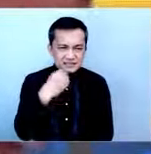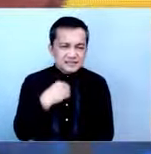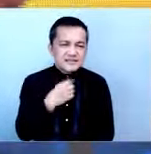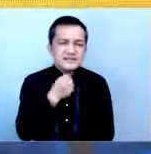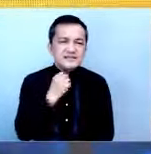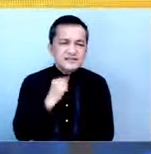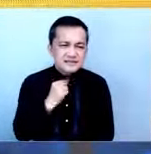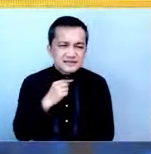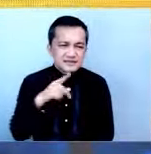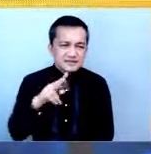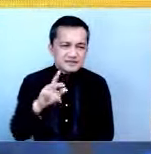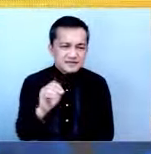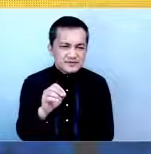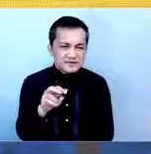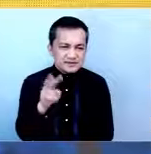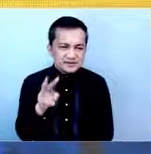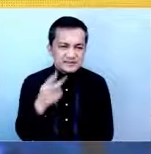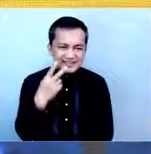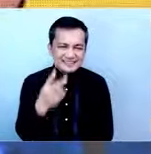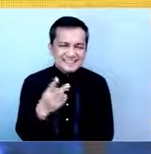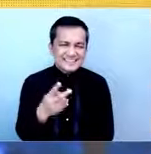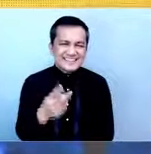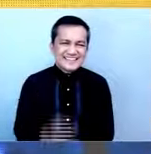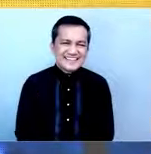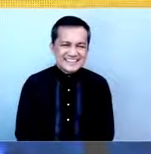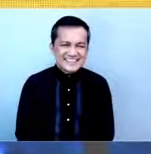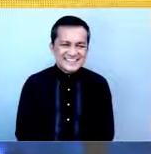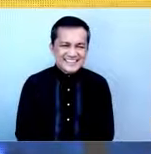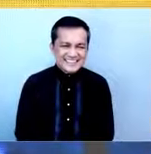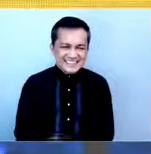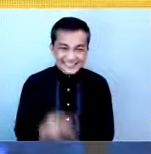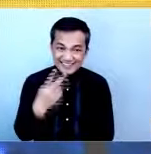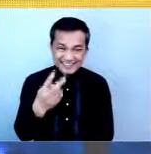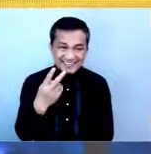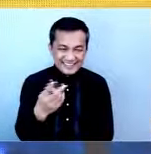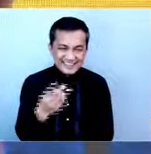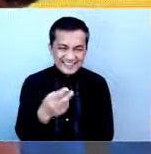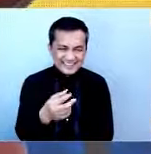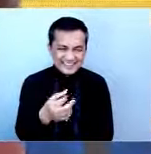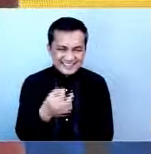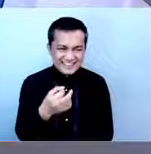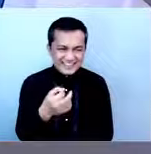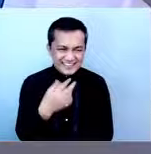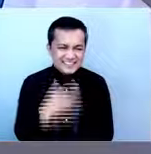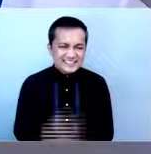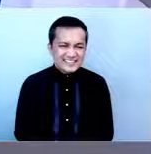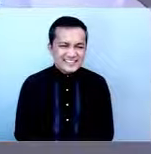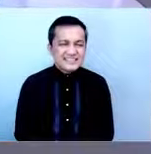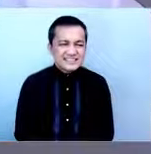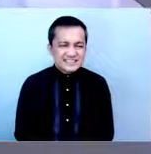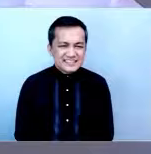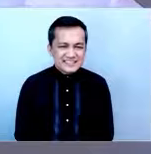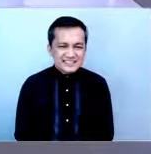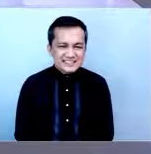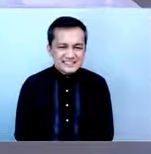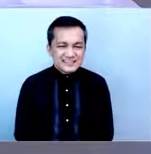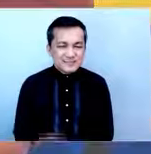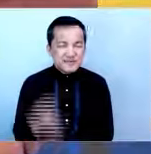dibiglaan yung puto kasi nakita ko na yung susunod. Oh, nilunong yung puto! Na. May nanalo na!